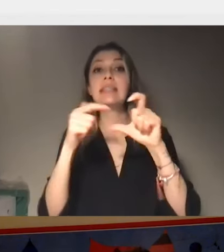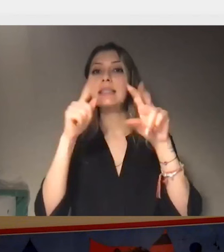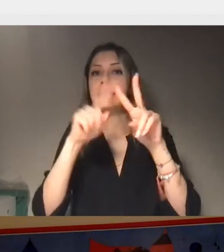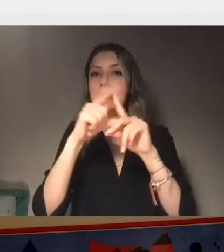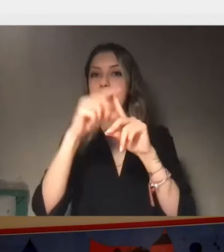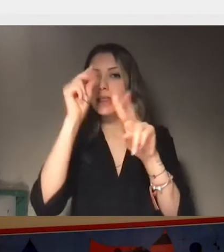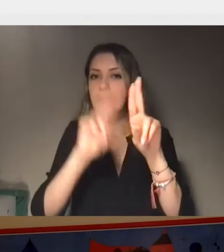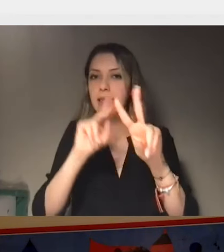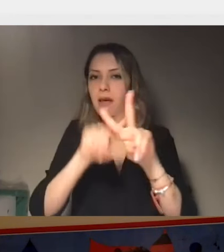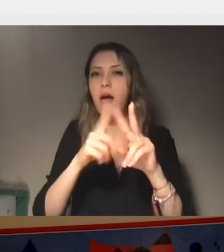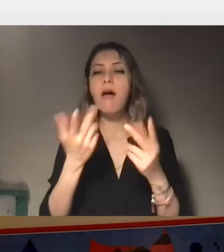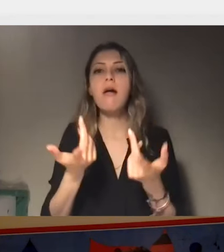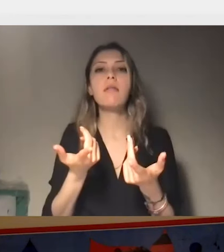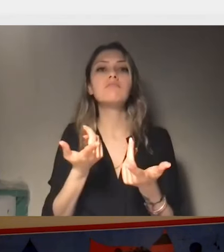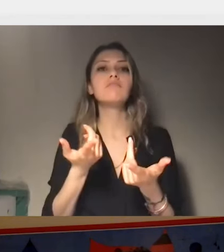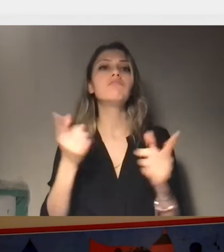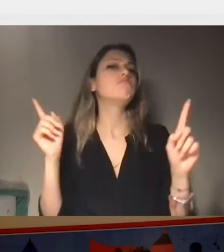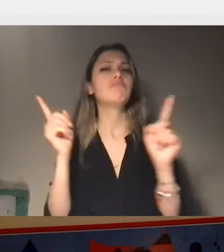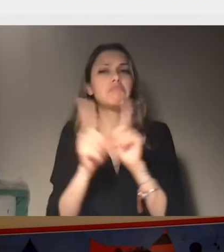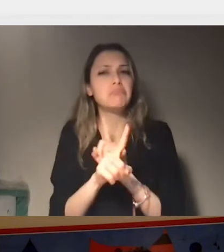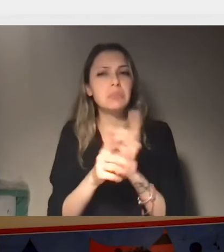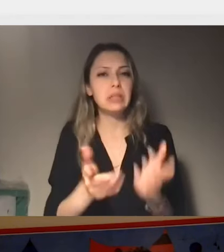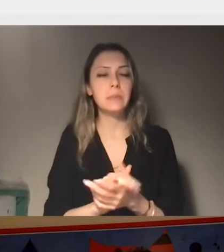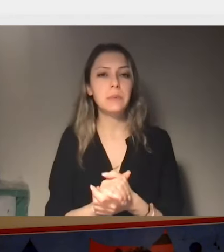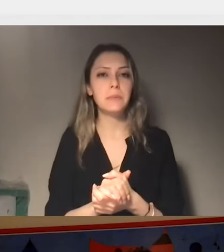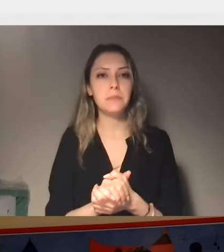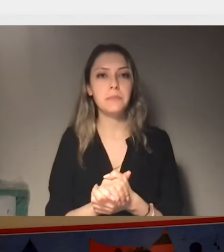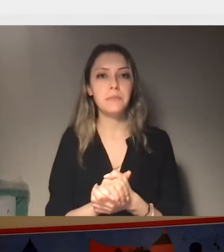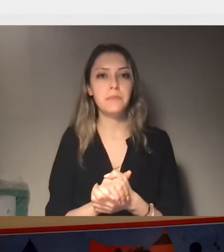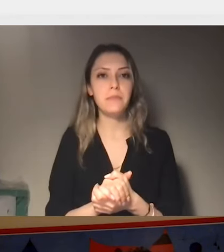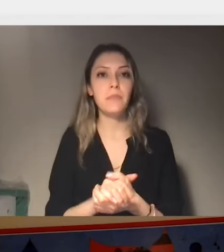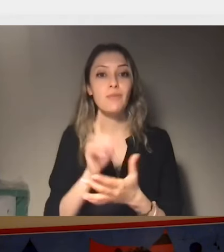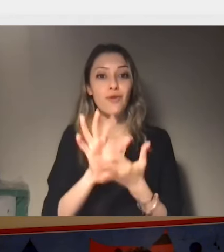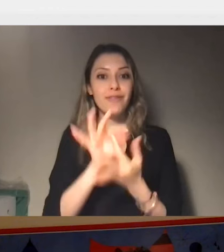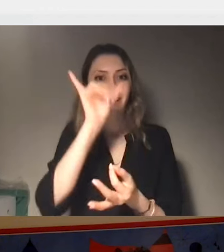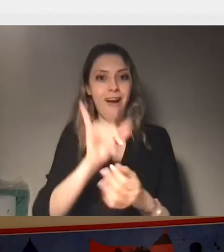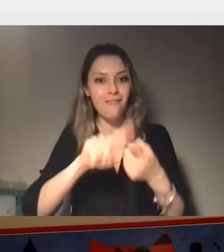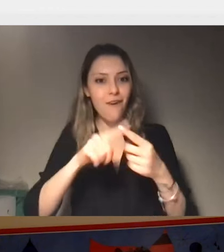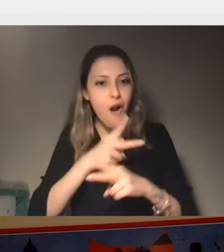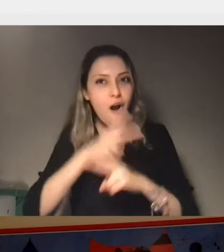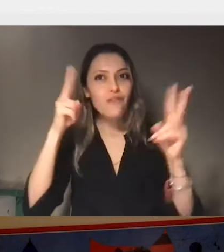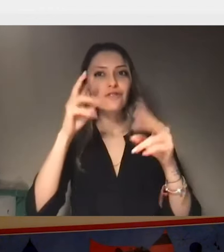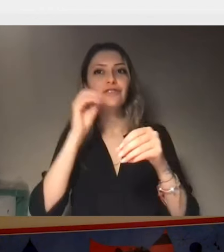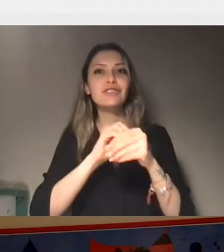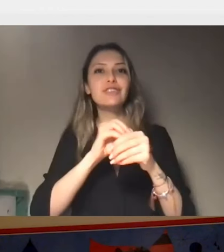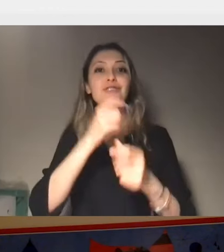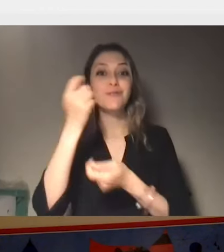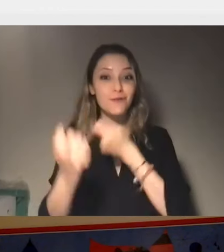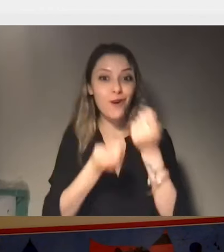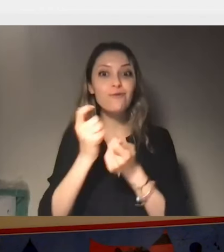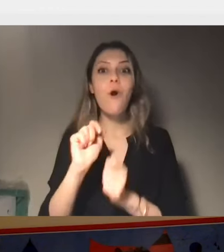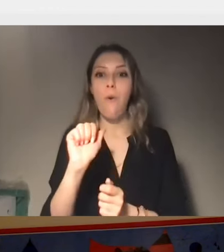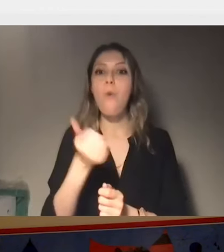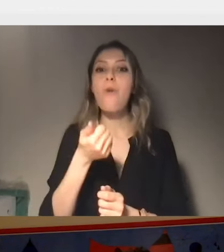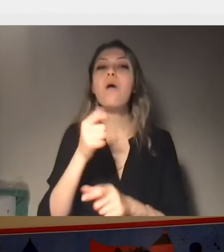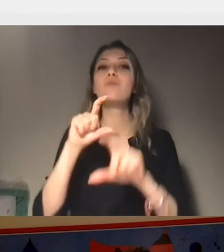hani bu şeyin insan hak ve özgürlükleri alanının içerisinde gerçekten önemli yer